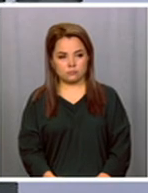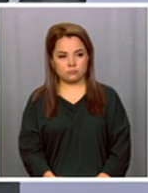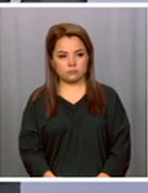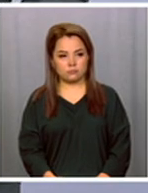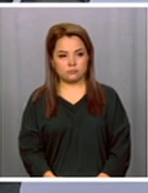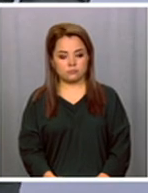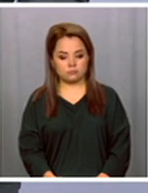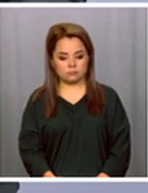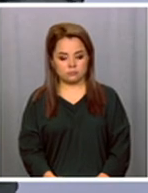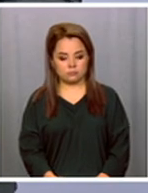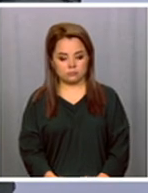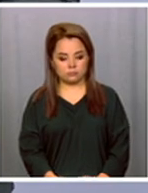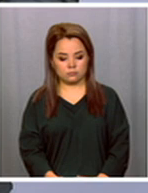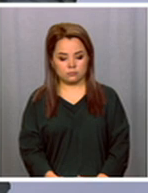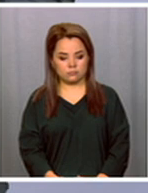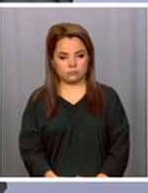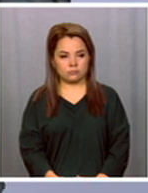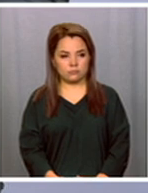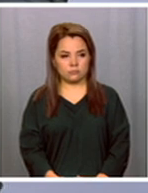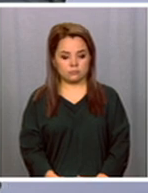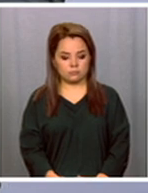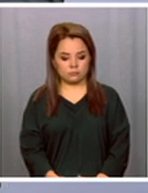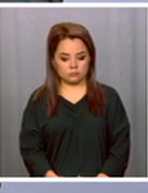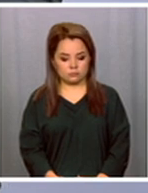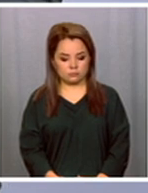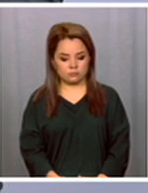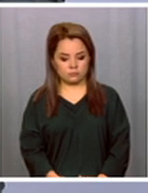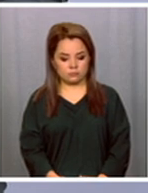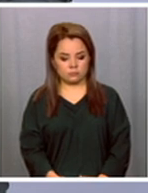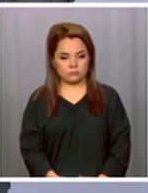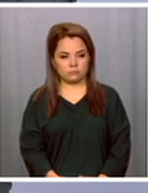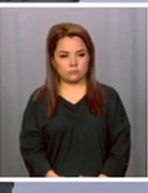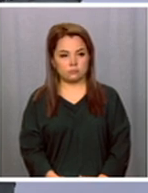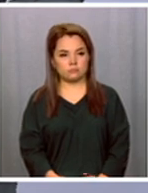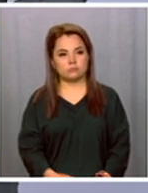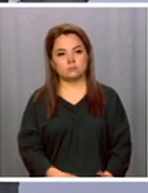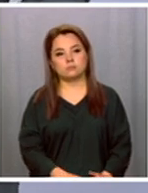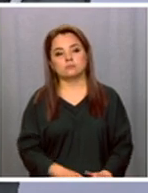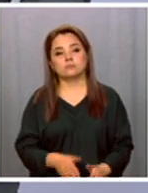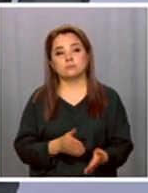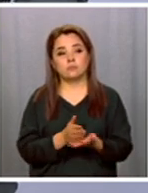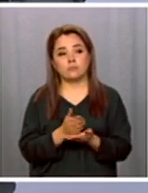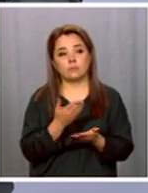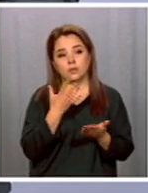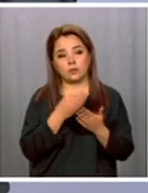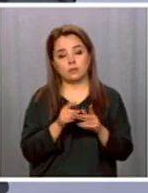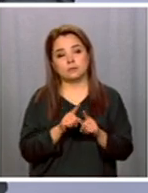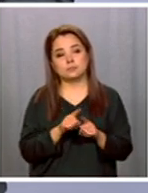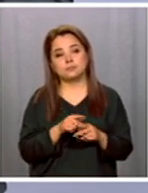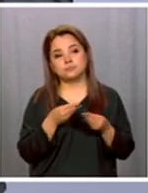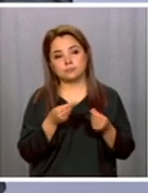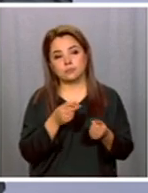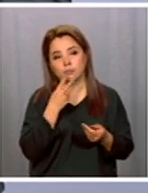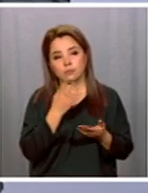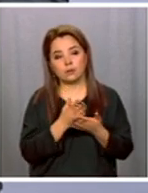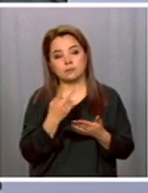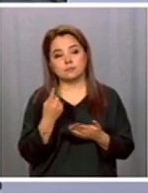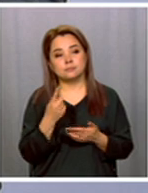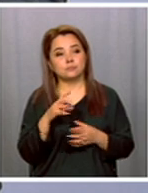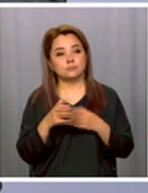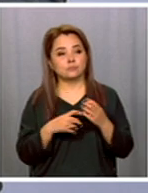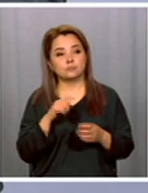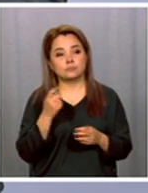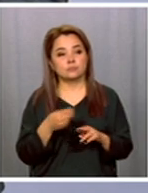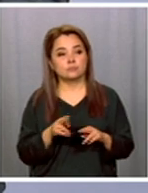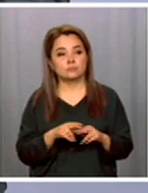Жауаптарына назар аударыңыздар. Саяси одақтар құрған елдер арасындағы қайшылықтар әсер етті. Бірінші дүниежүзілік соғыстан кейін ірі